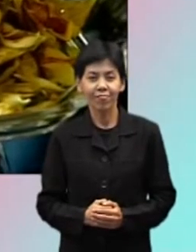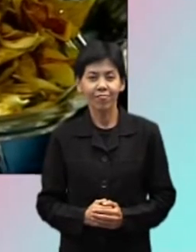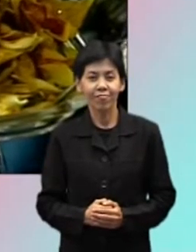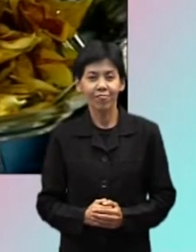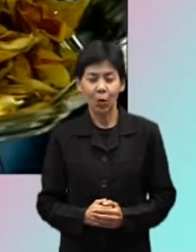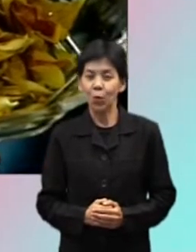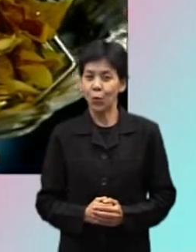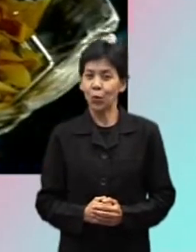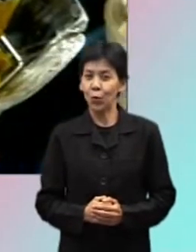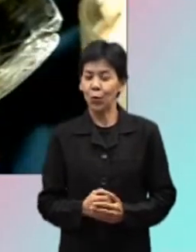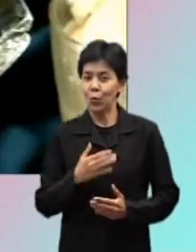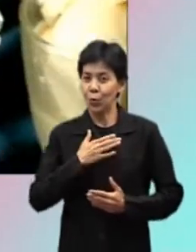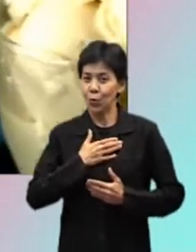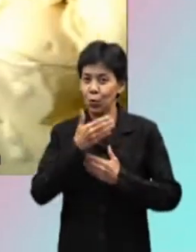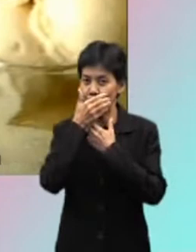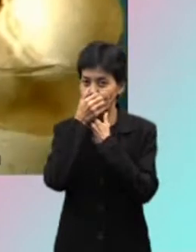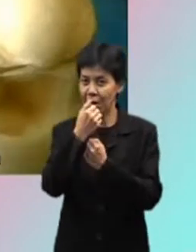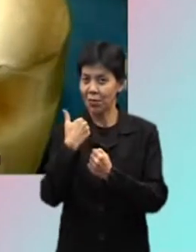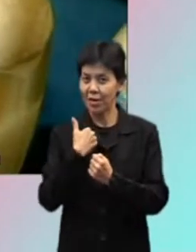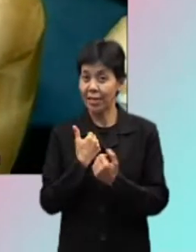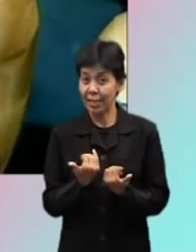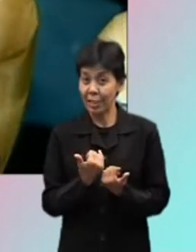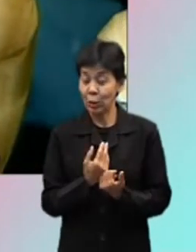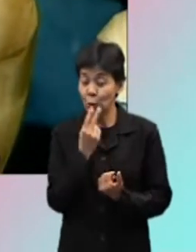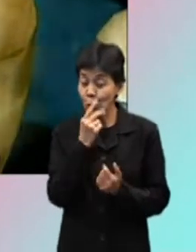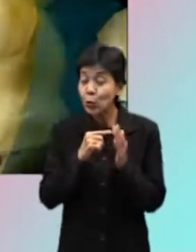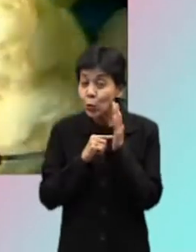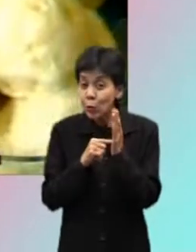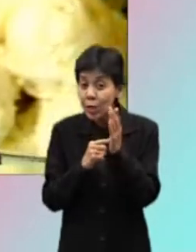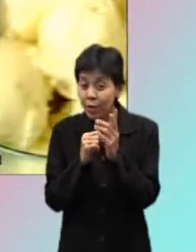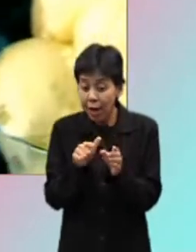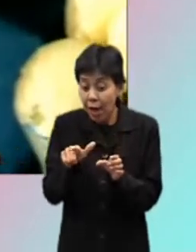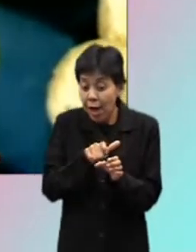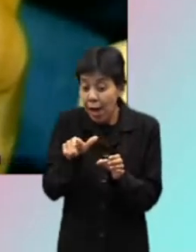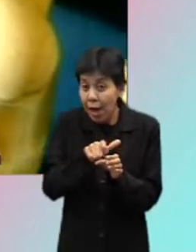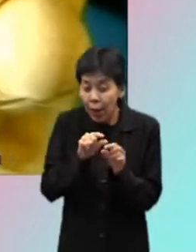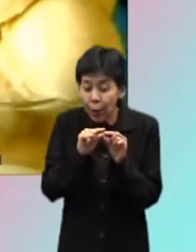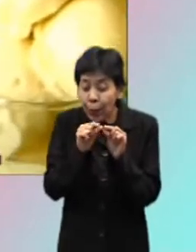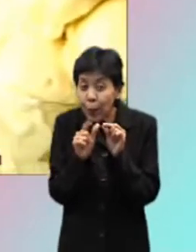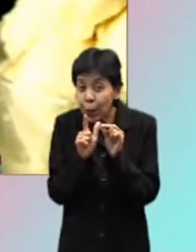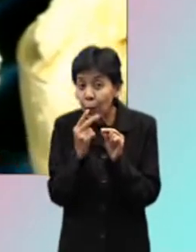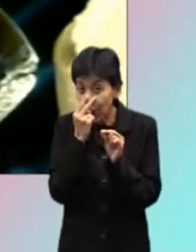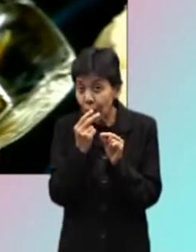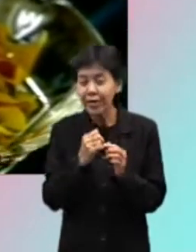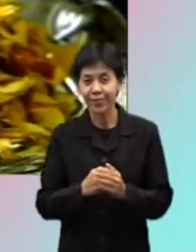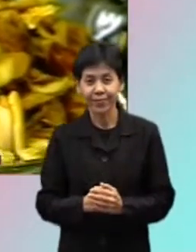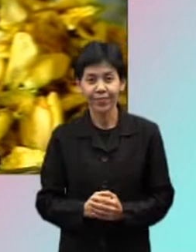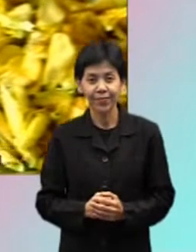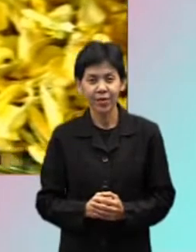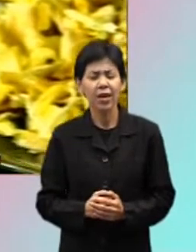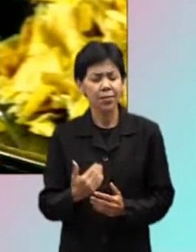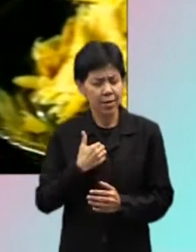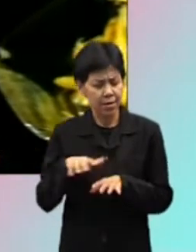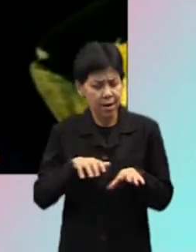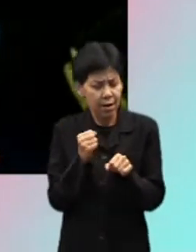ชักน่าสนใจซะแล้วสิครับประเดี๋ยวเราแซมเปิลด้วยไอศกรีมดอกสโนกันก่อนดีกว่านะครับสิ่งที่ต้องเ